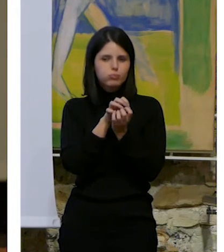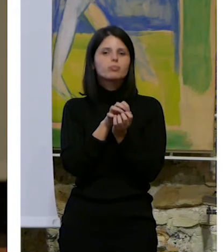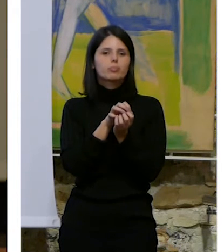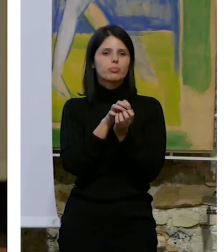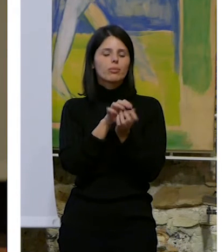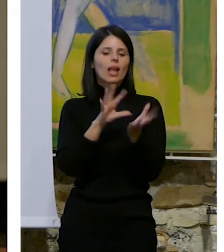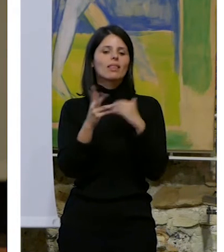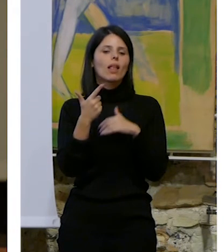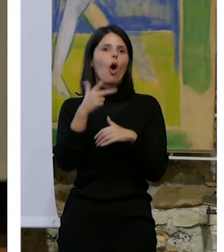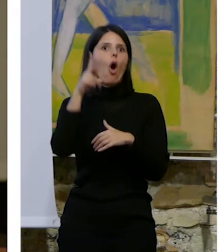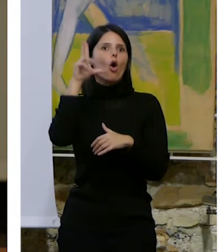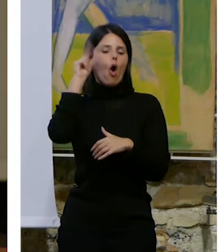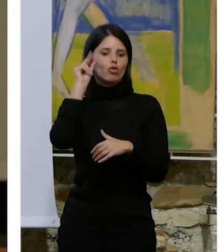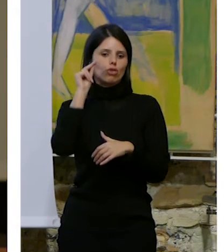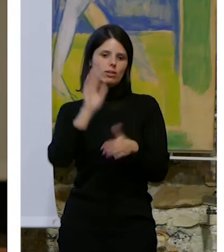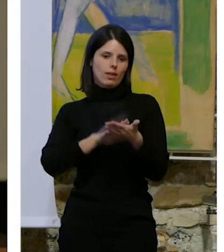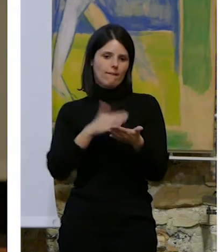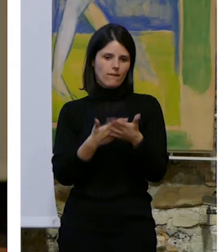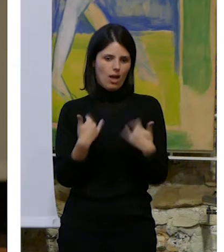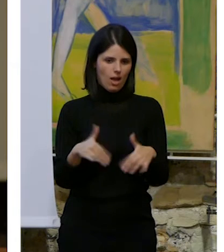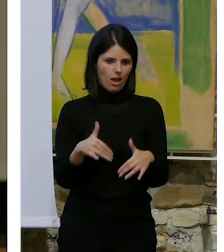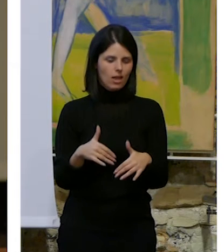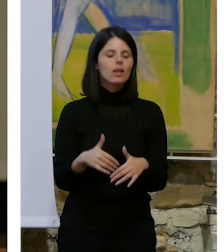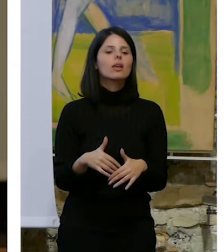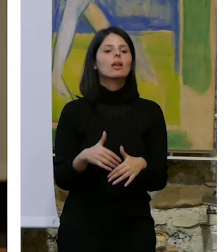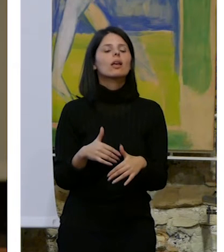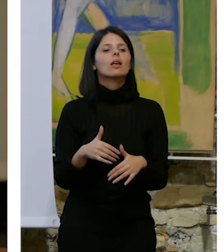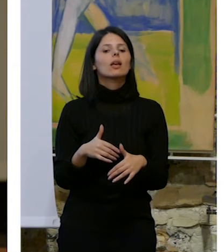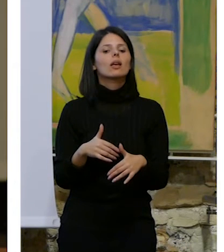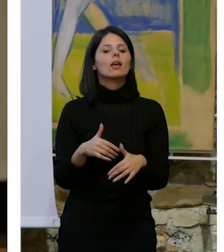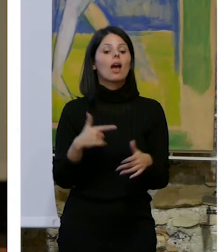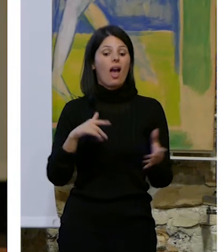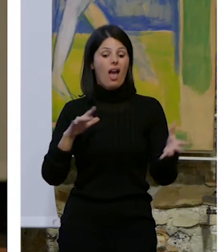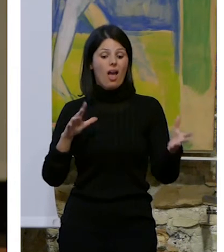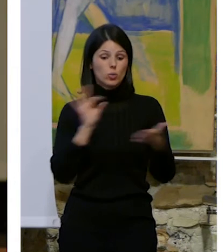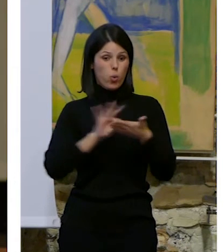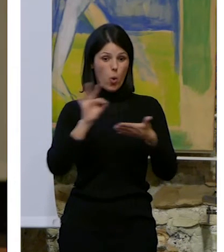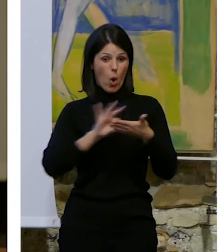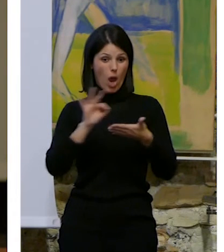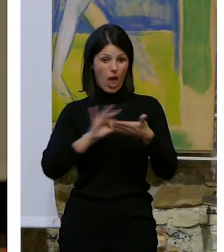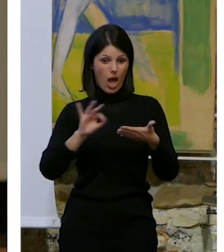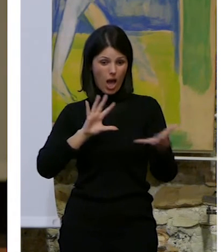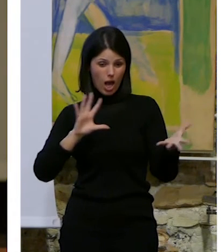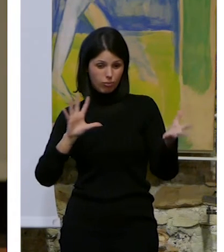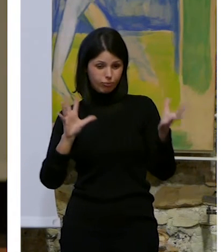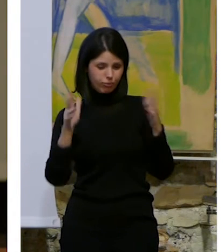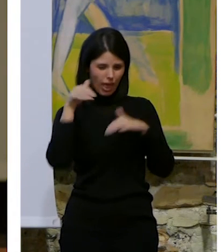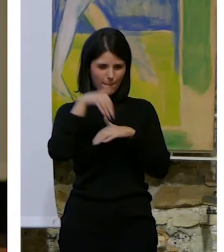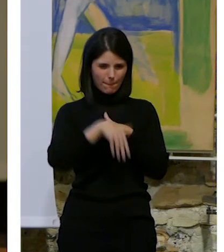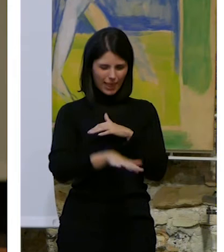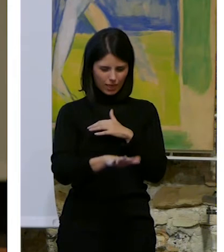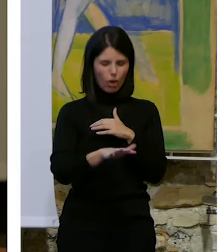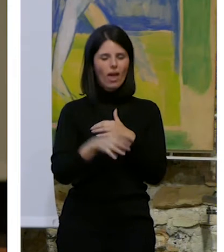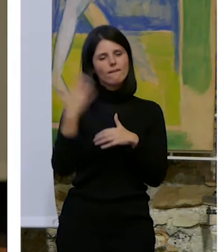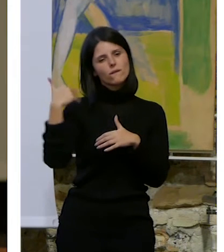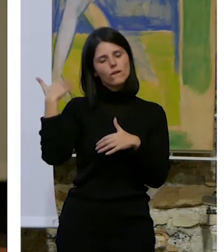per la conoscenza, a tal punto che nell'evoluzione della scolastica medievale apparve addirittura un sesto senso